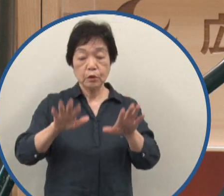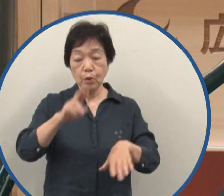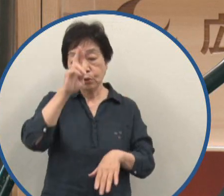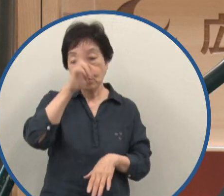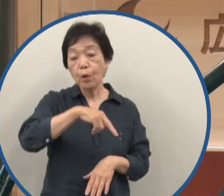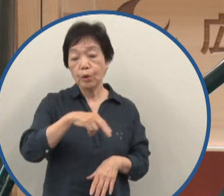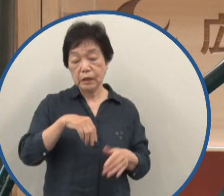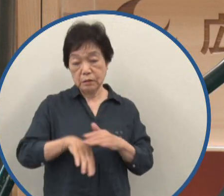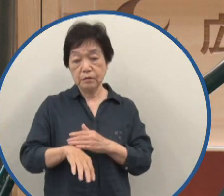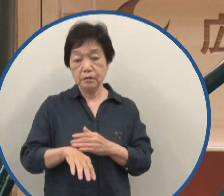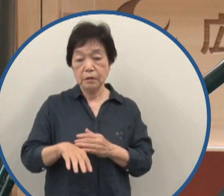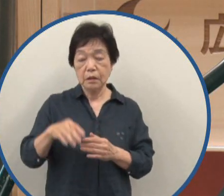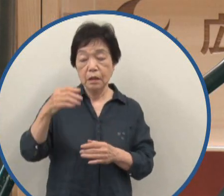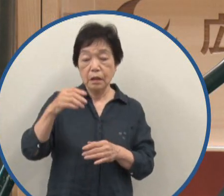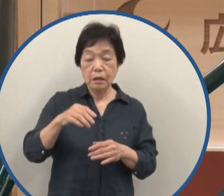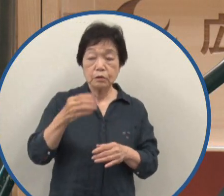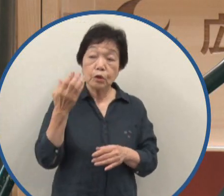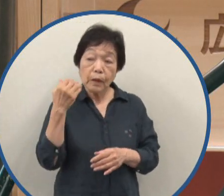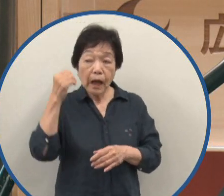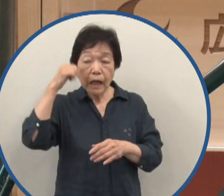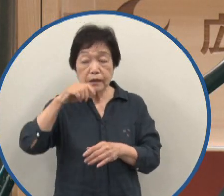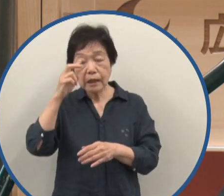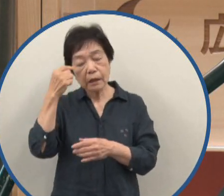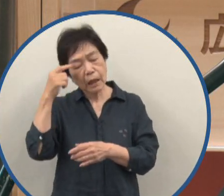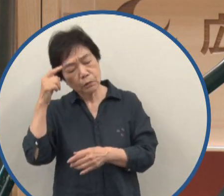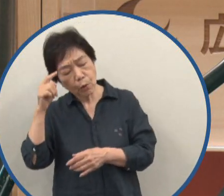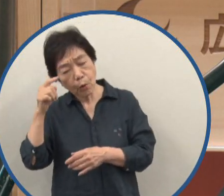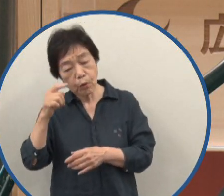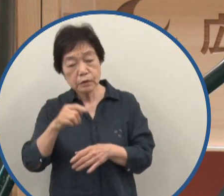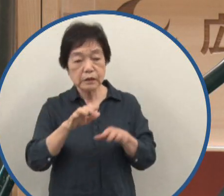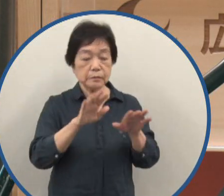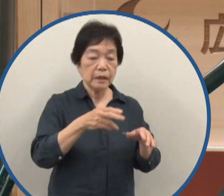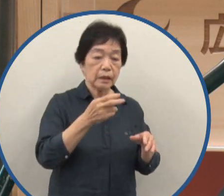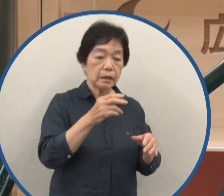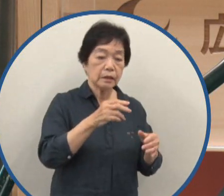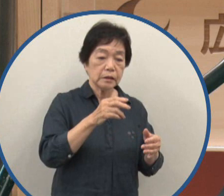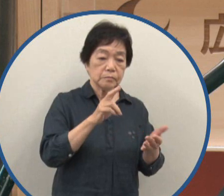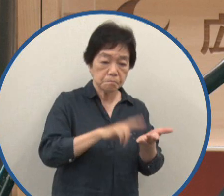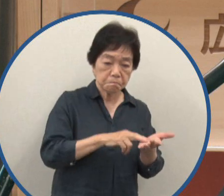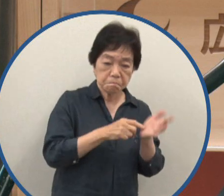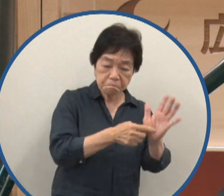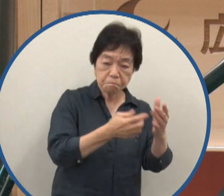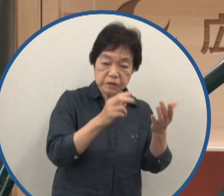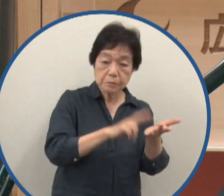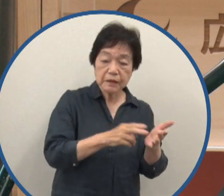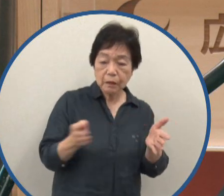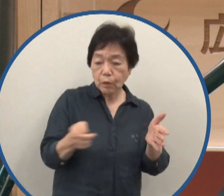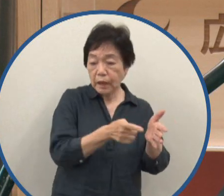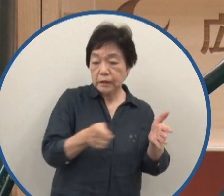討から要請に踏み切る間で何か判断、最終判断に至ったのは何かあったんでしょうか。